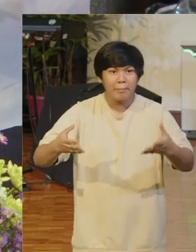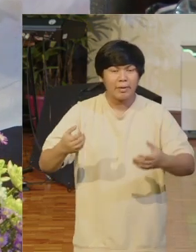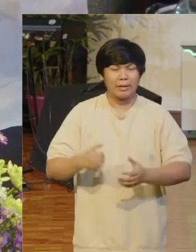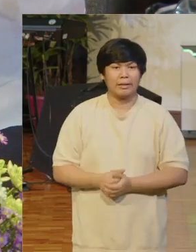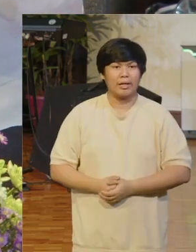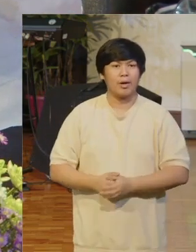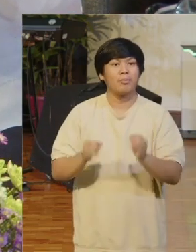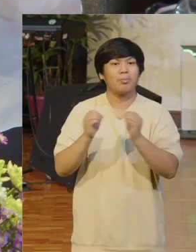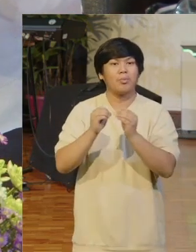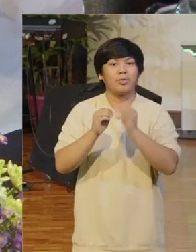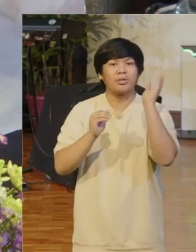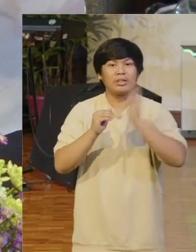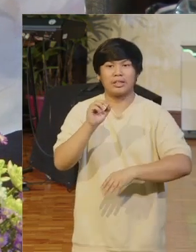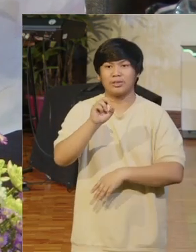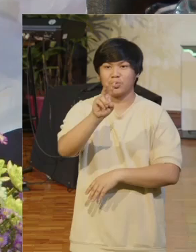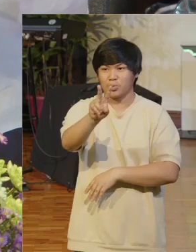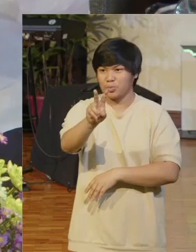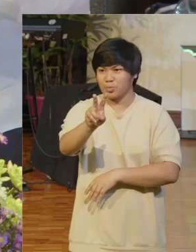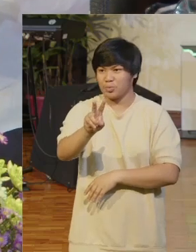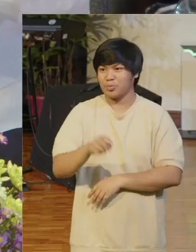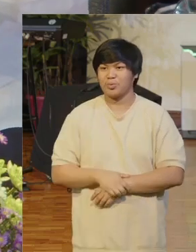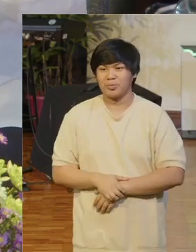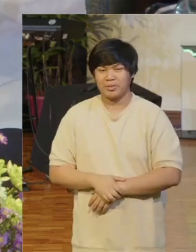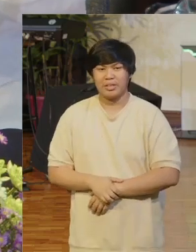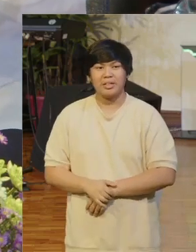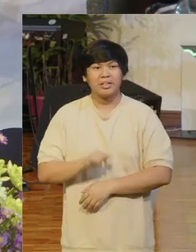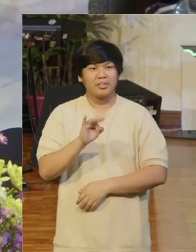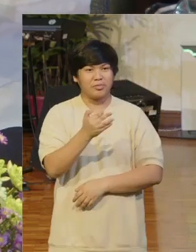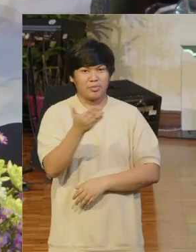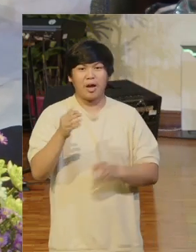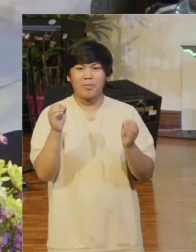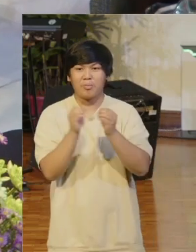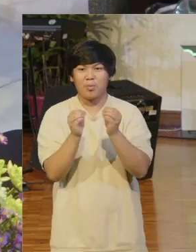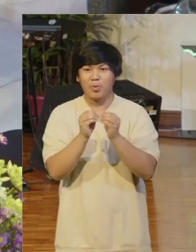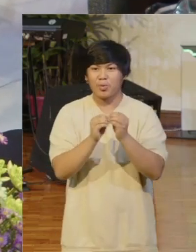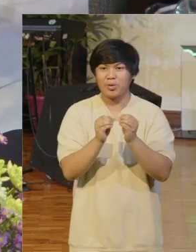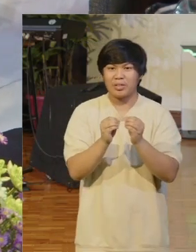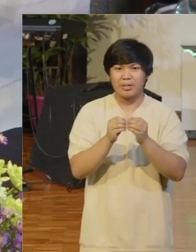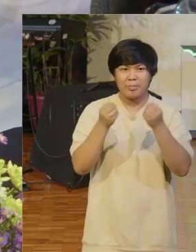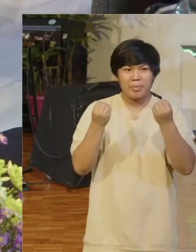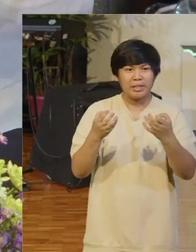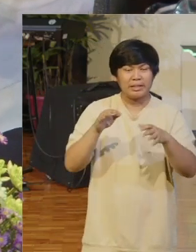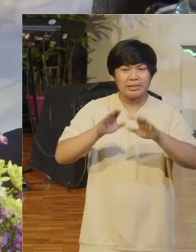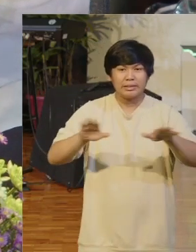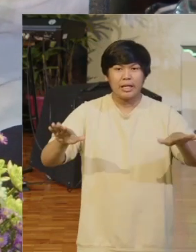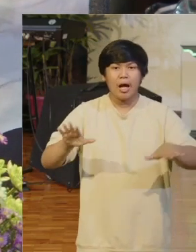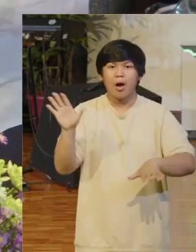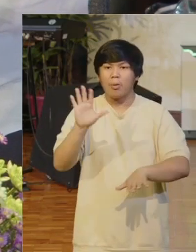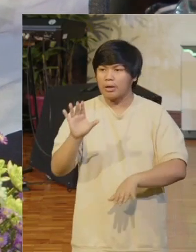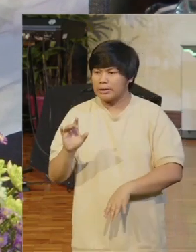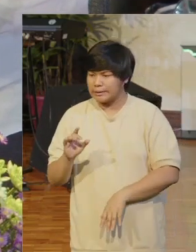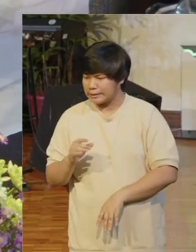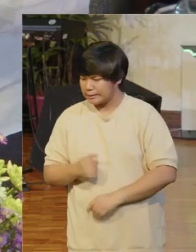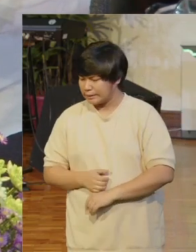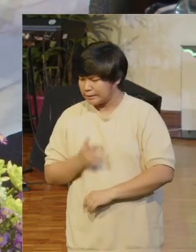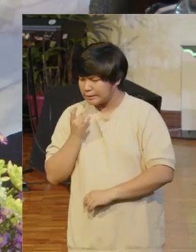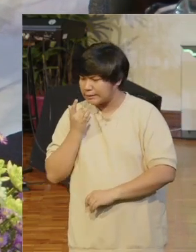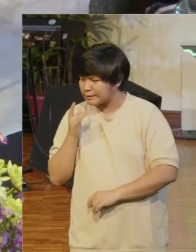higit sa dalawa. No? Pagka marami kayong anak, no, huwag kayong magkakaroon ng